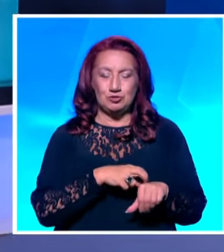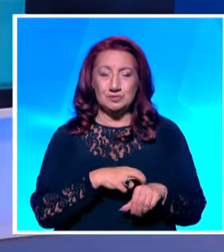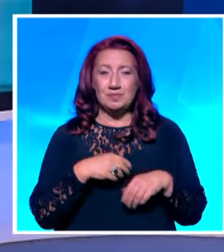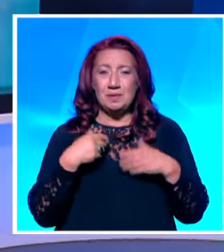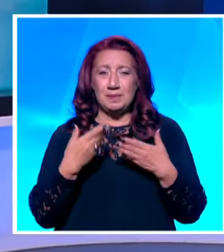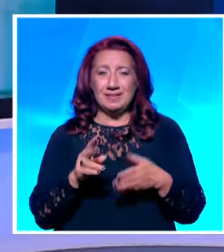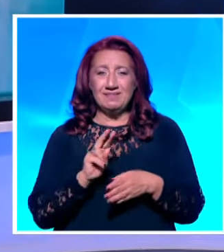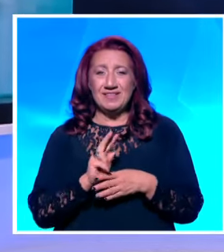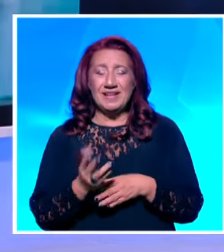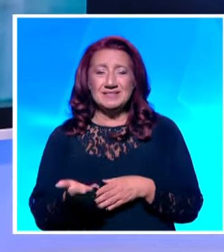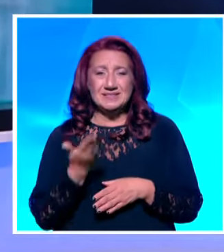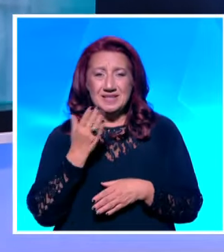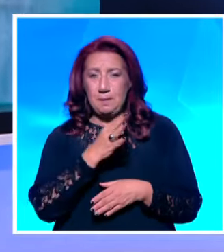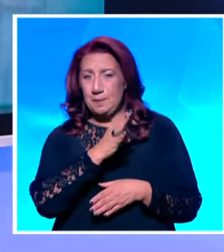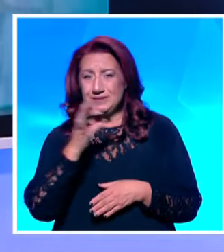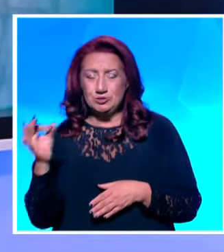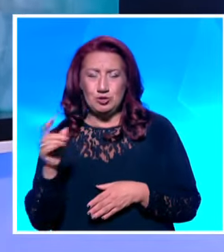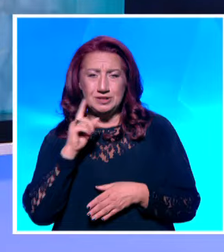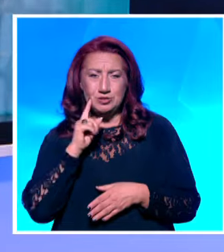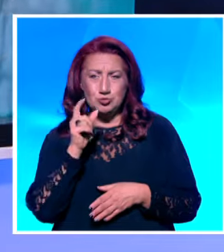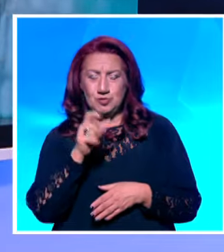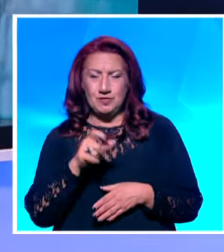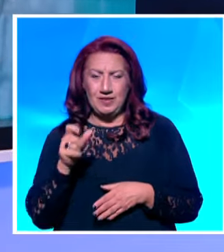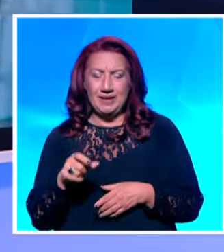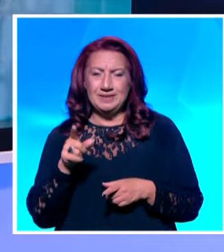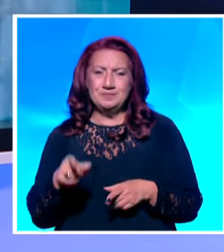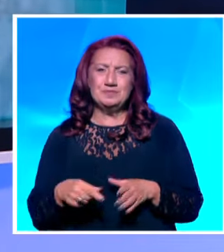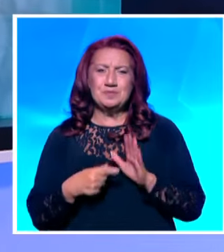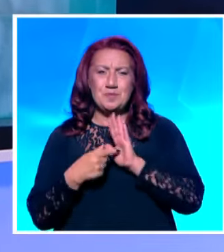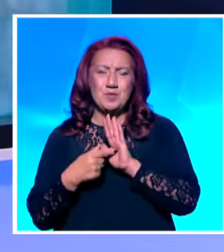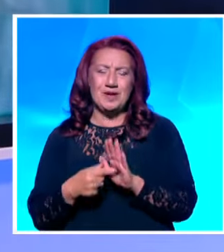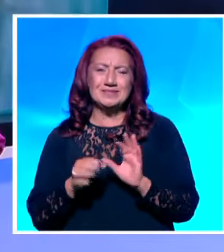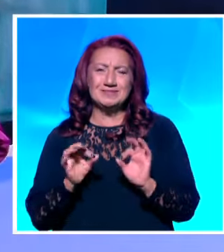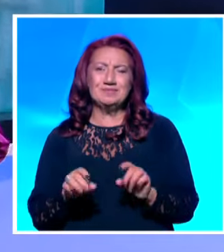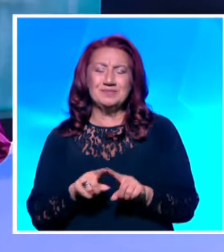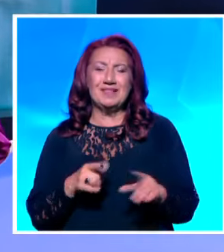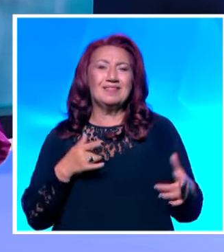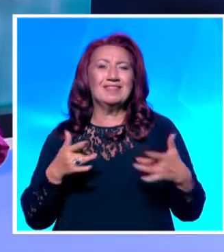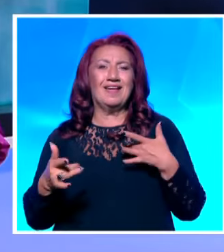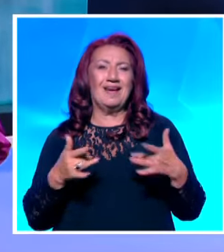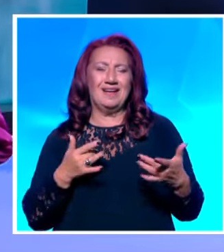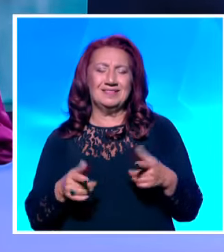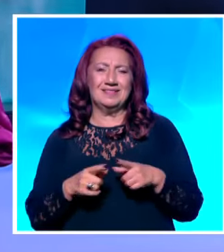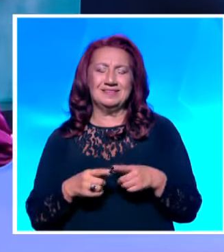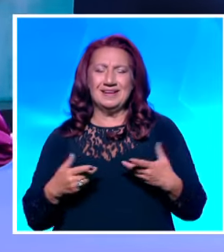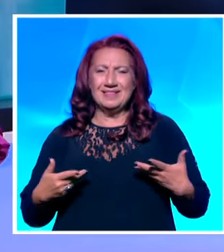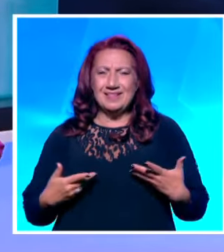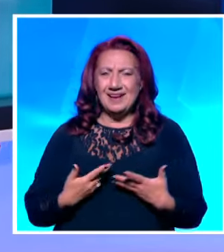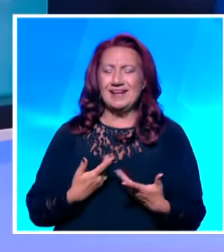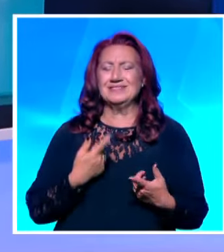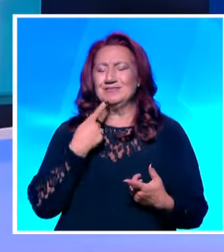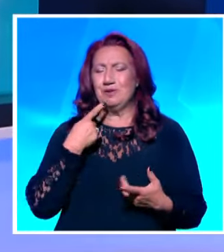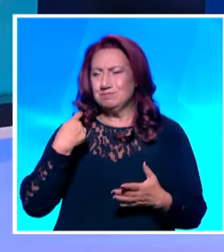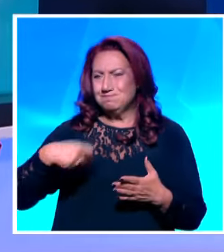краен предел Арена София, двете звезди на световния тенис предложиха истински спектакъл. В него имаше зрелище, атрактивни